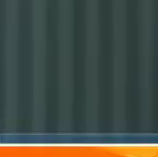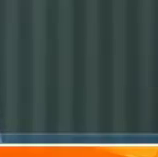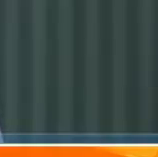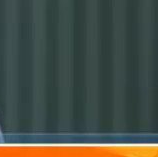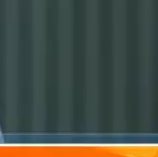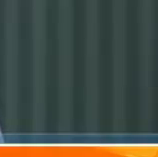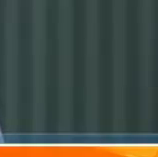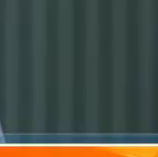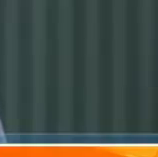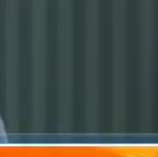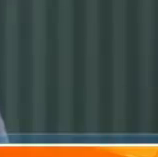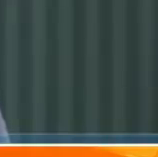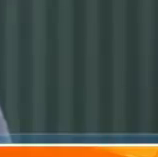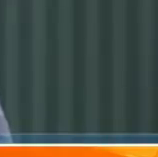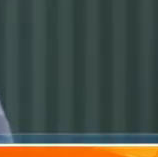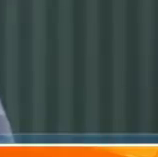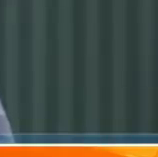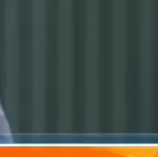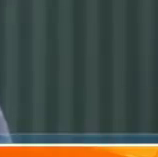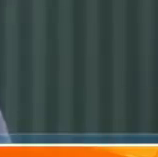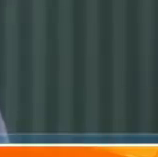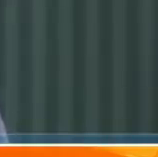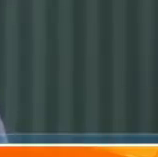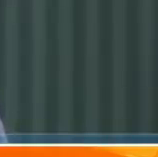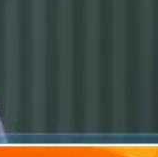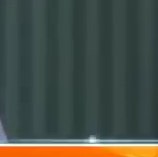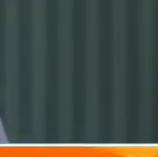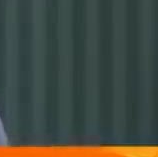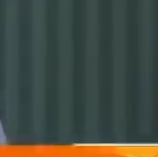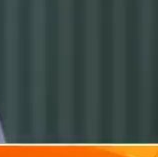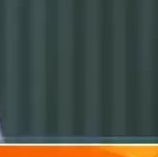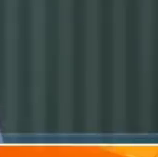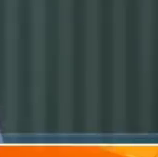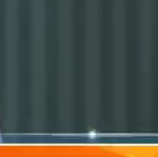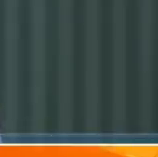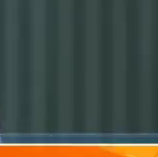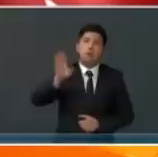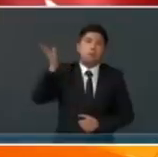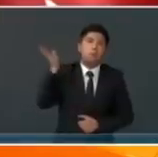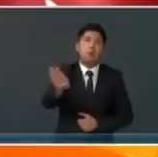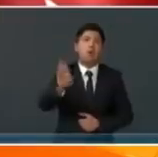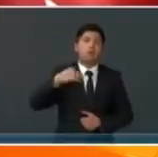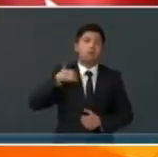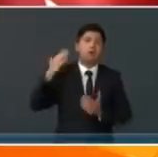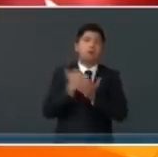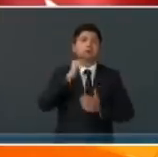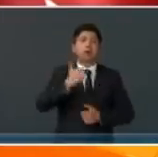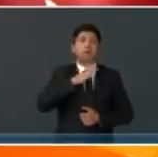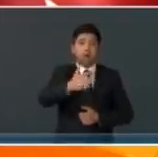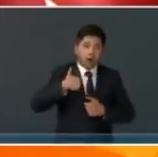milletimiz Destansı Bir direnişle darbe girişimini de sonuçsuz bırakınca